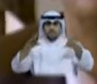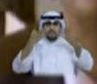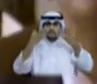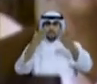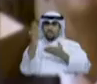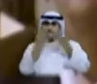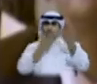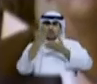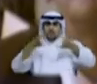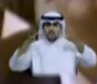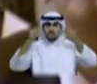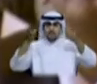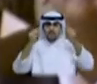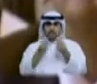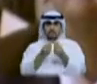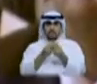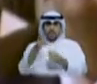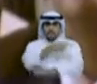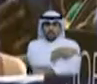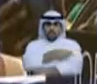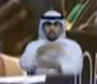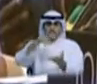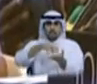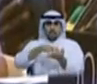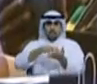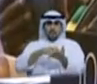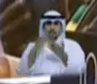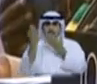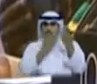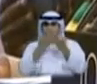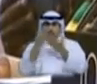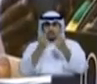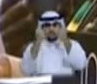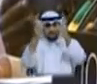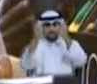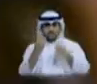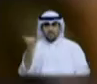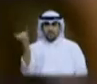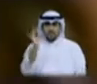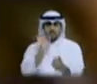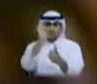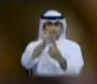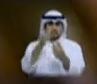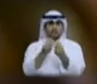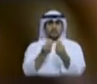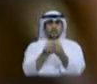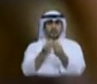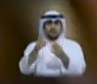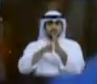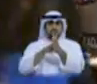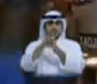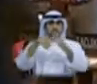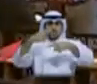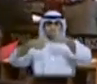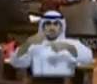تعزيز قدرات الدول الأعضاء لتوفير التعليم الجيد من أجل تحقيق أهداف التنمية المستدامة المتفق عليها